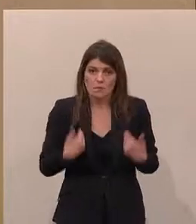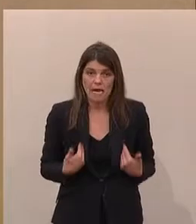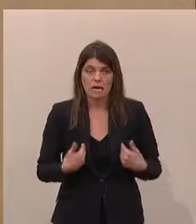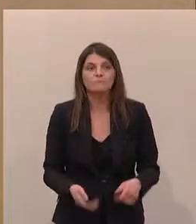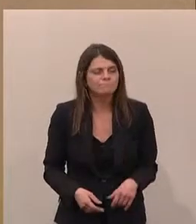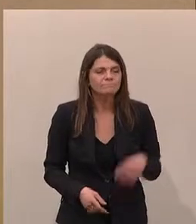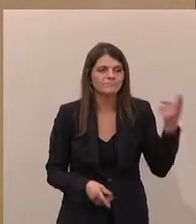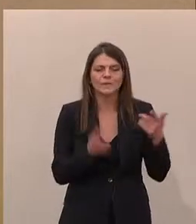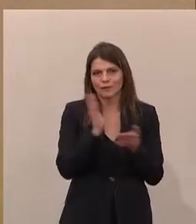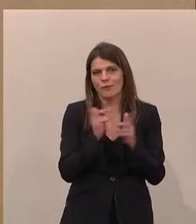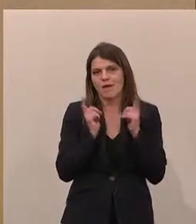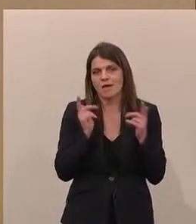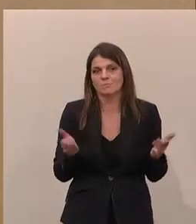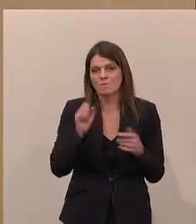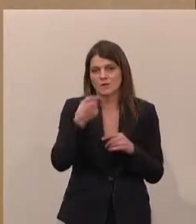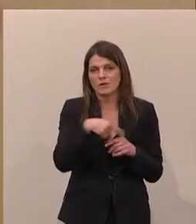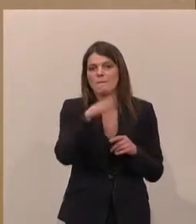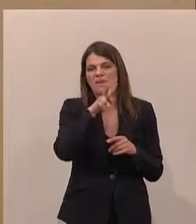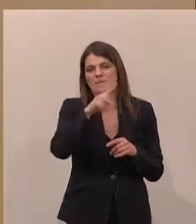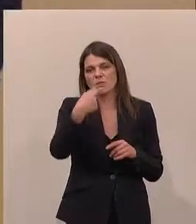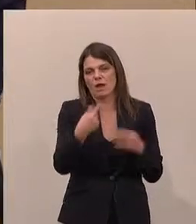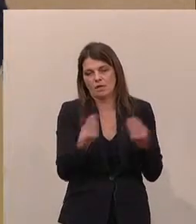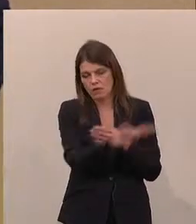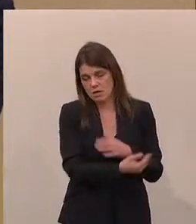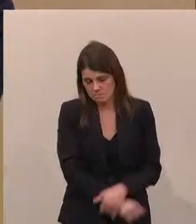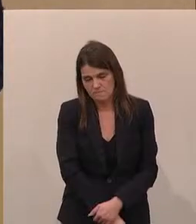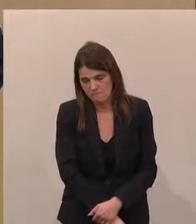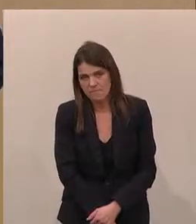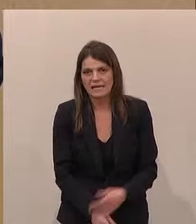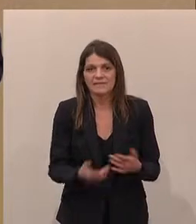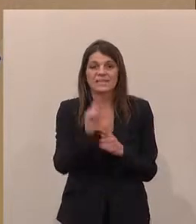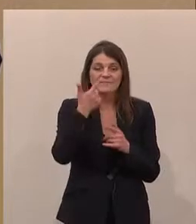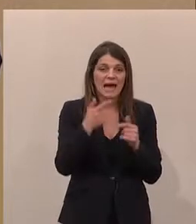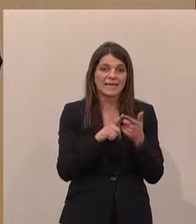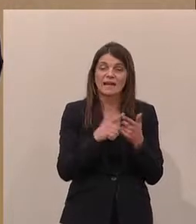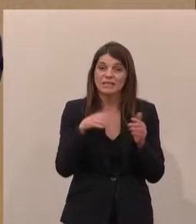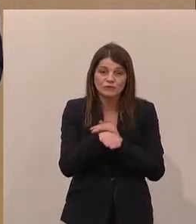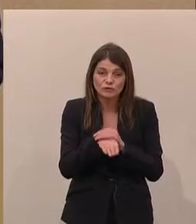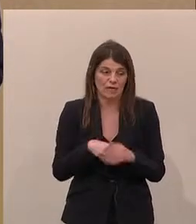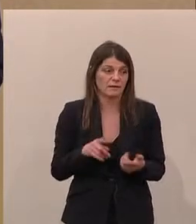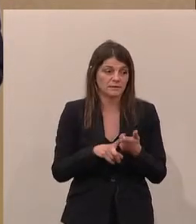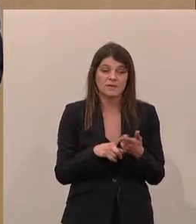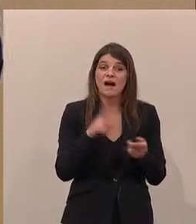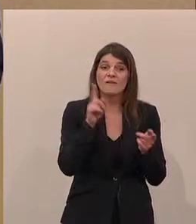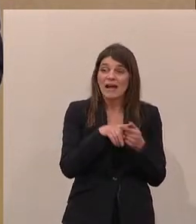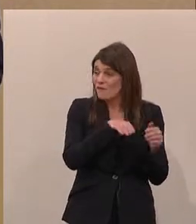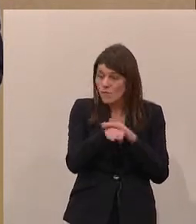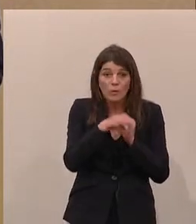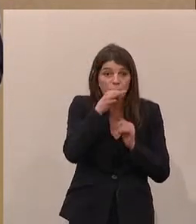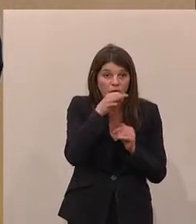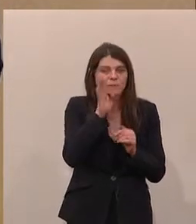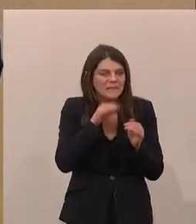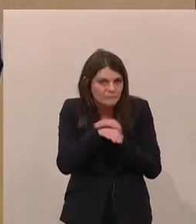Das haben sie schon hinter sich, speziell in der BVD-Geschichte. Der zweite Punkt heißt verstecken. Wenn Flüchten unmöglich